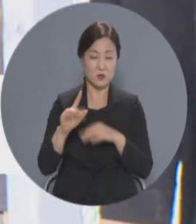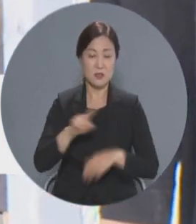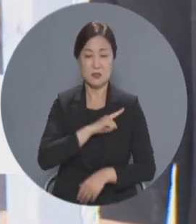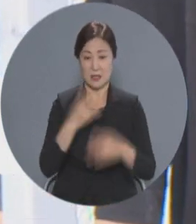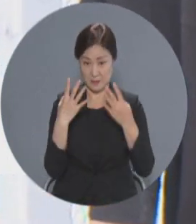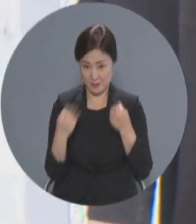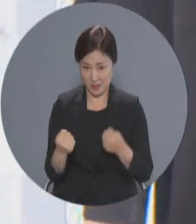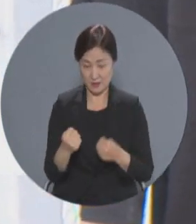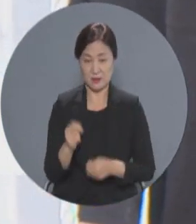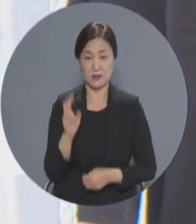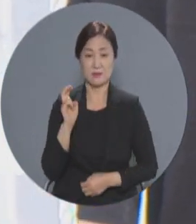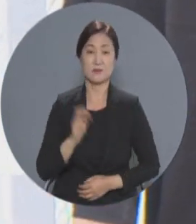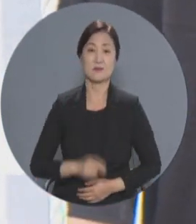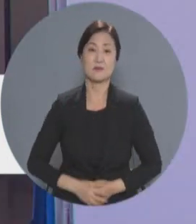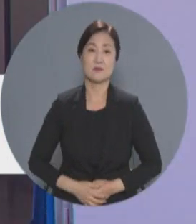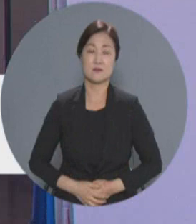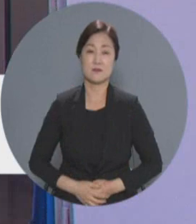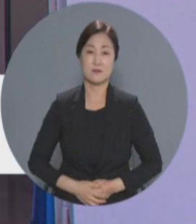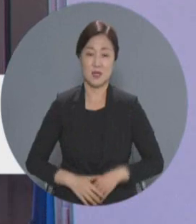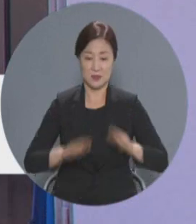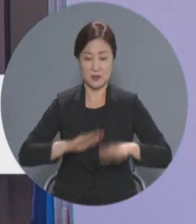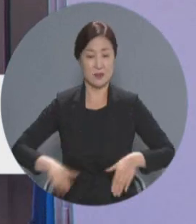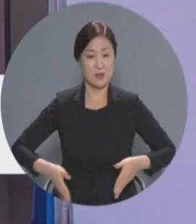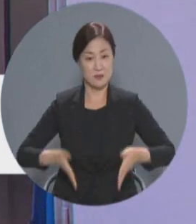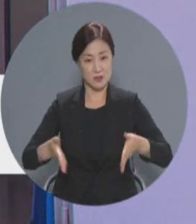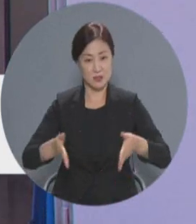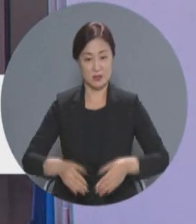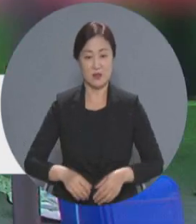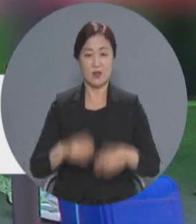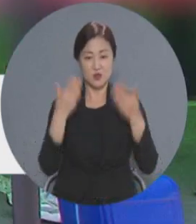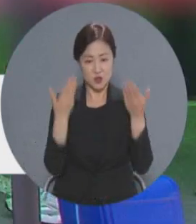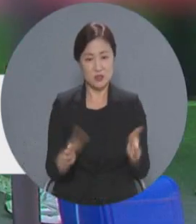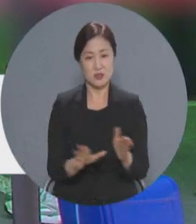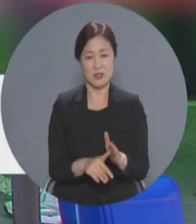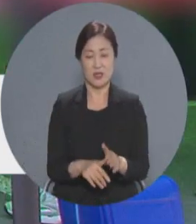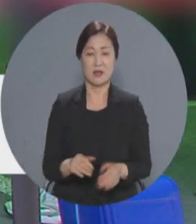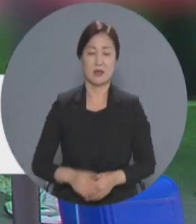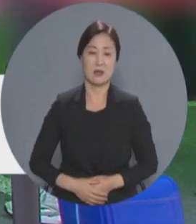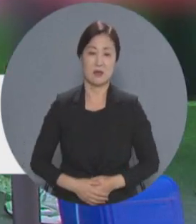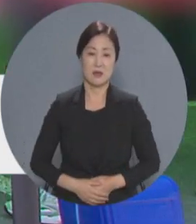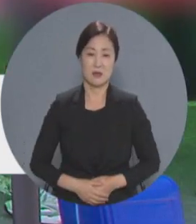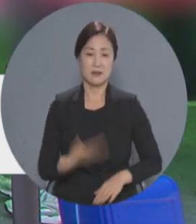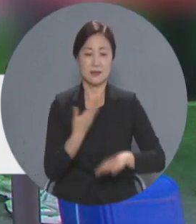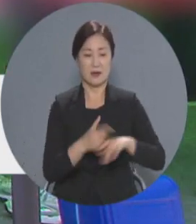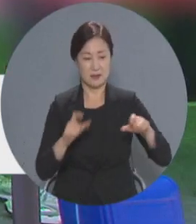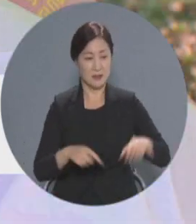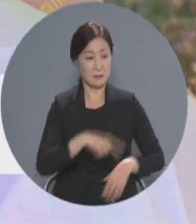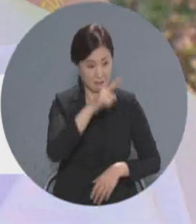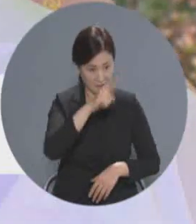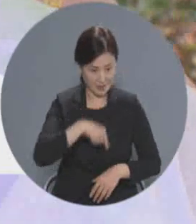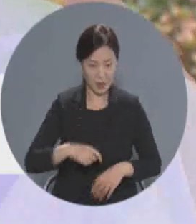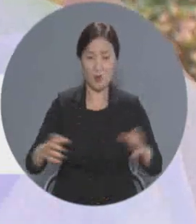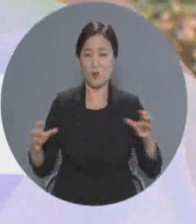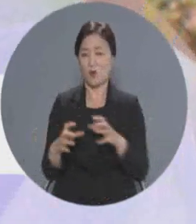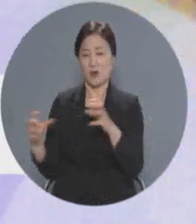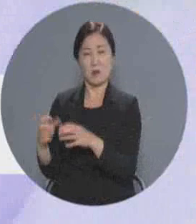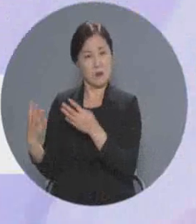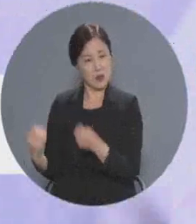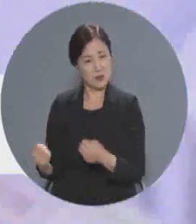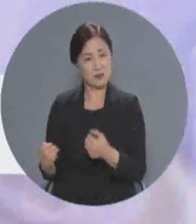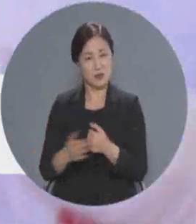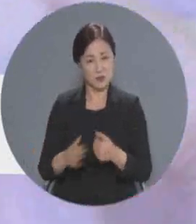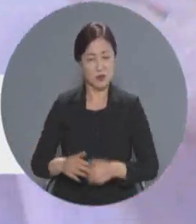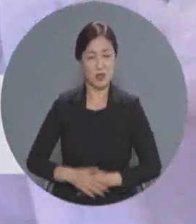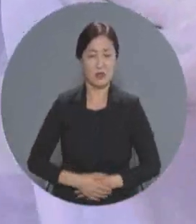것으로 집계됐습니다. 전남에서는 휴가철과 연휴가 겹치면서 타 지역 방문과 각종 모임 등으로 인한 감염이